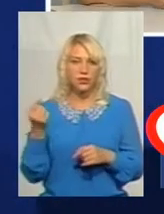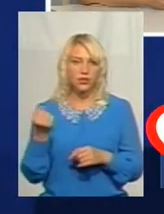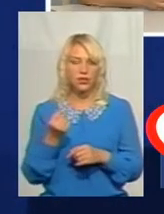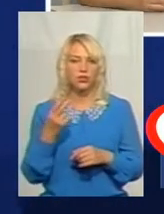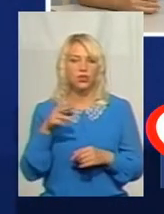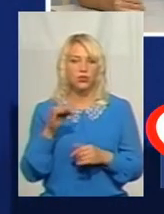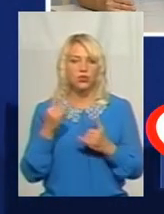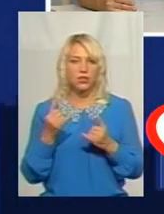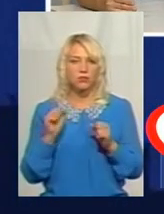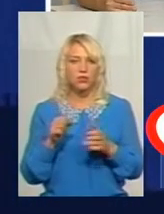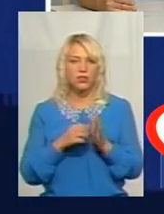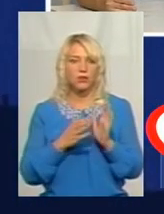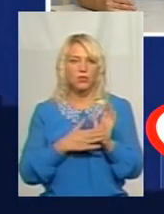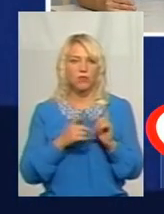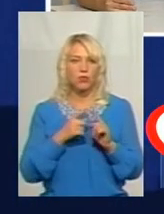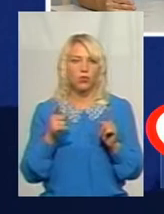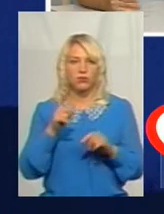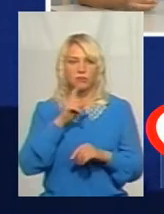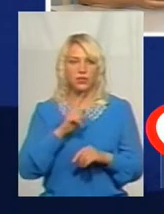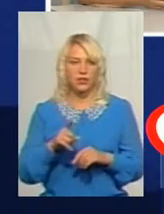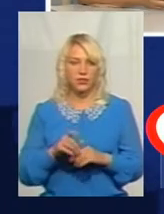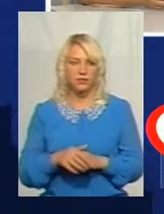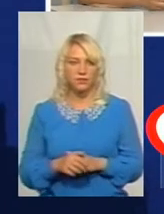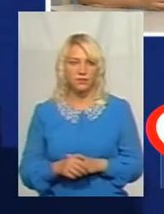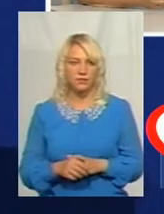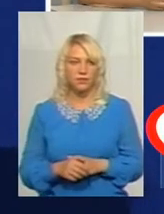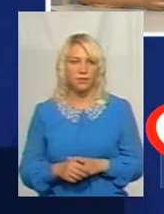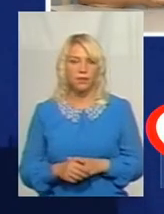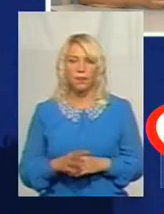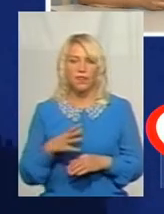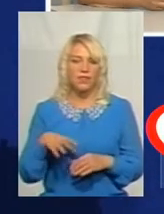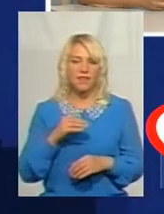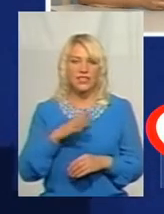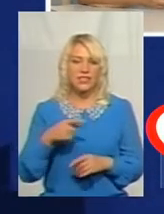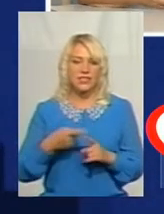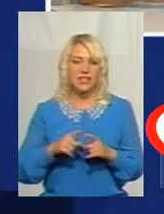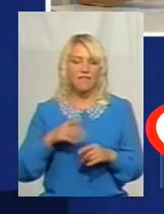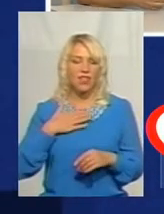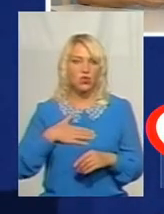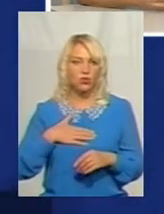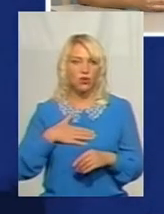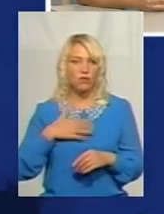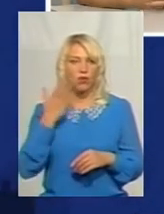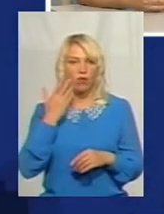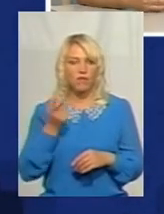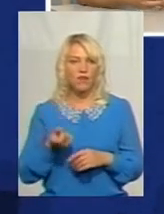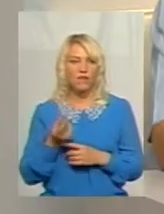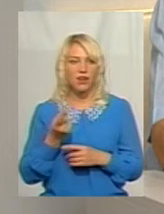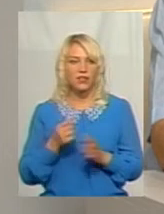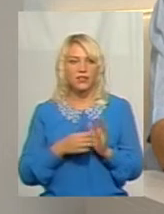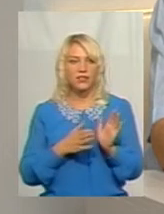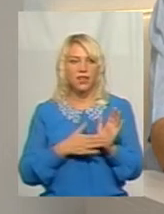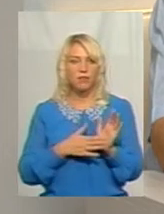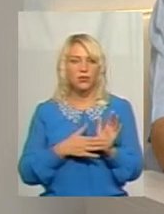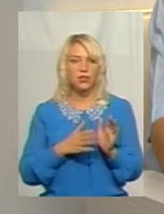то зараз можна записатися впродовж місяця. Да, не всіх це влаштовує, коли виявляється запис тільки